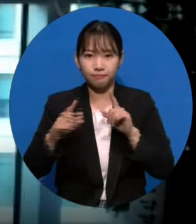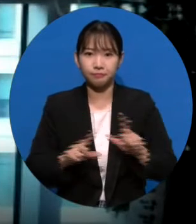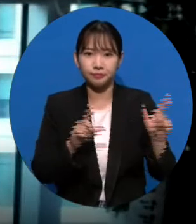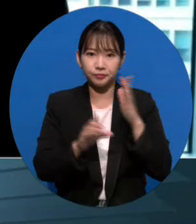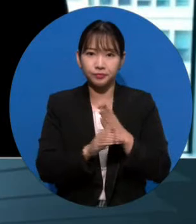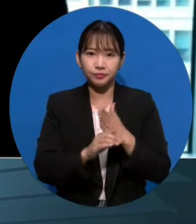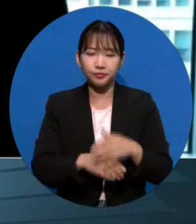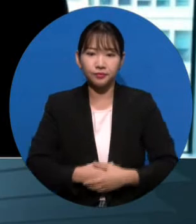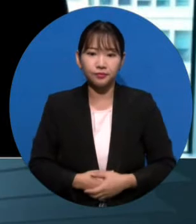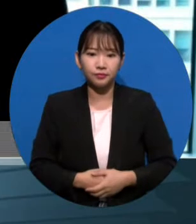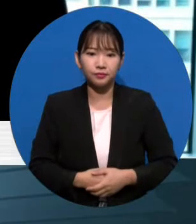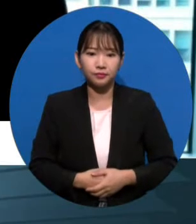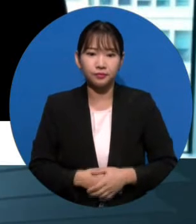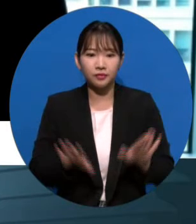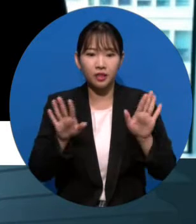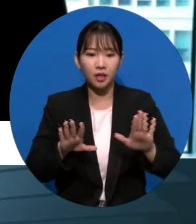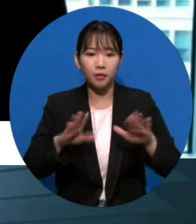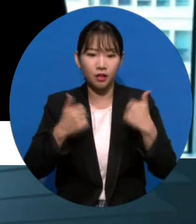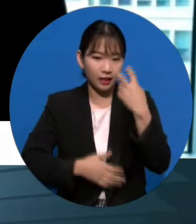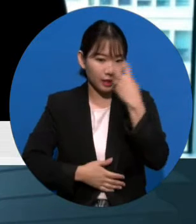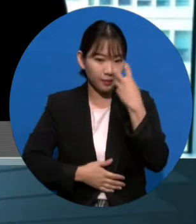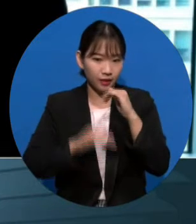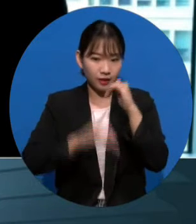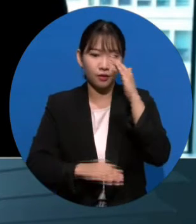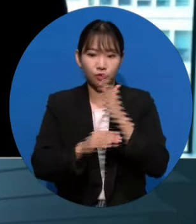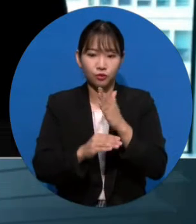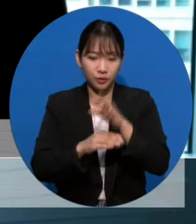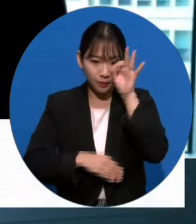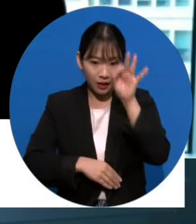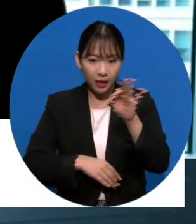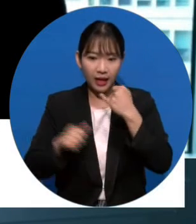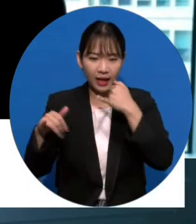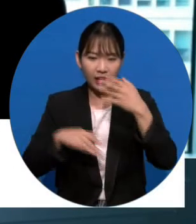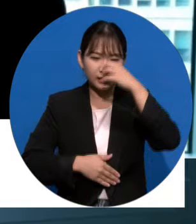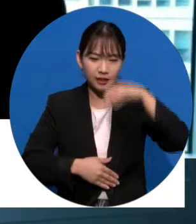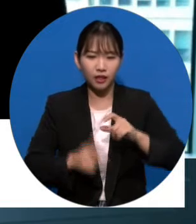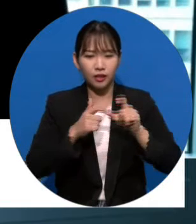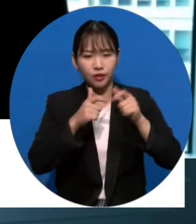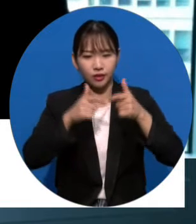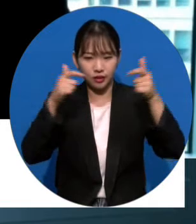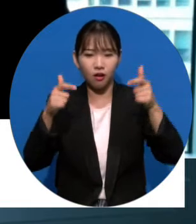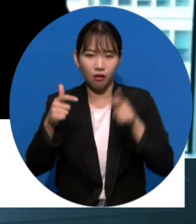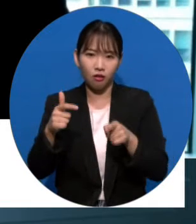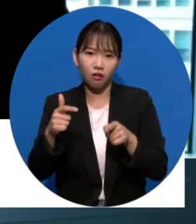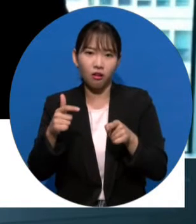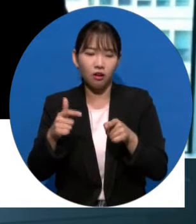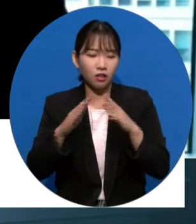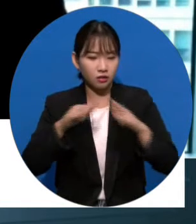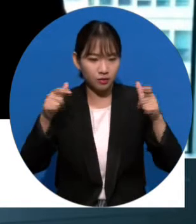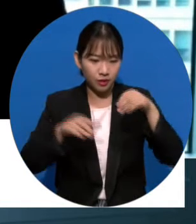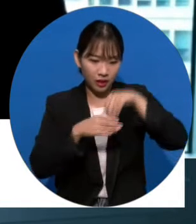보내고 있습니다. 네, 이번 국감 내용 중에서 보니까 해양 쓰레기가 갈수록 늘고 있는데